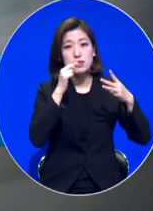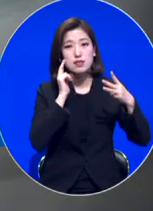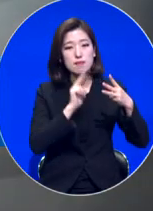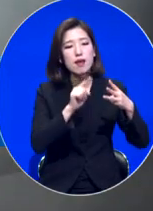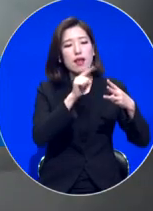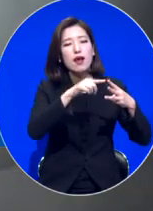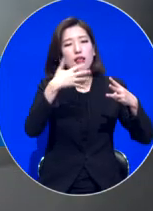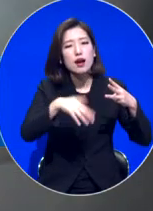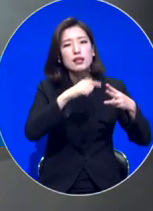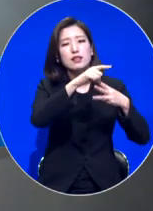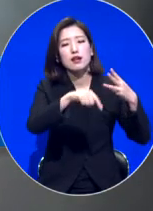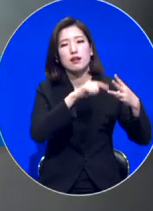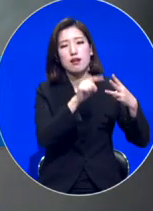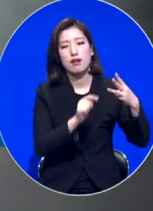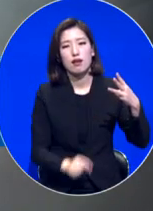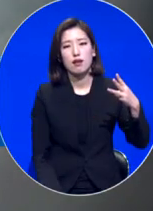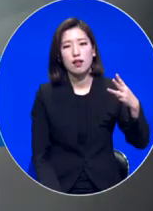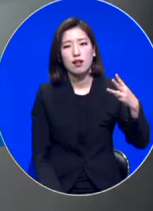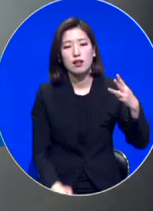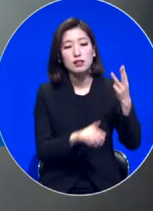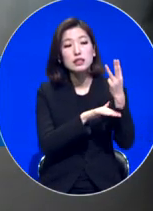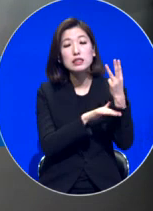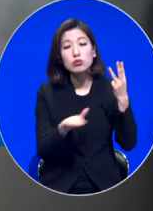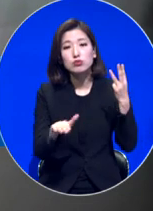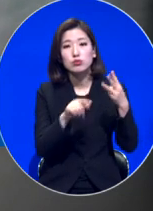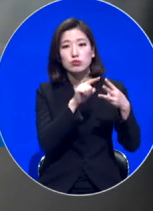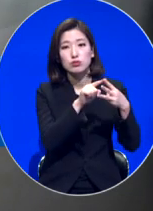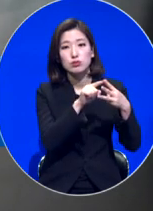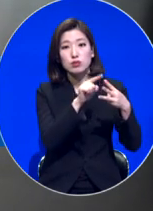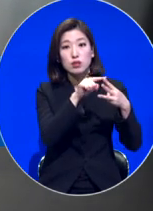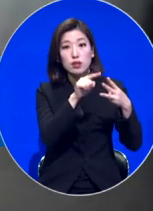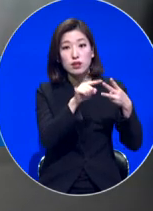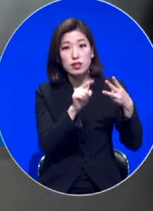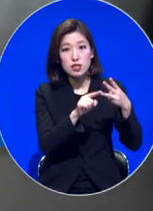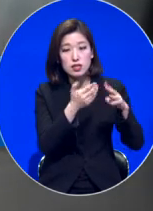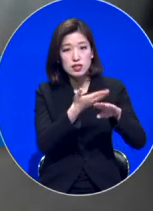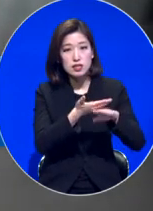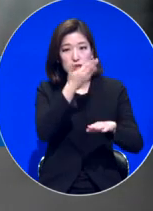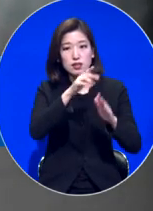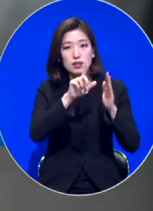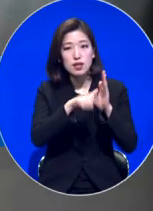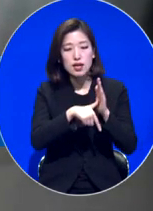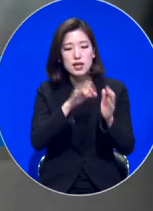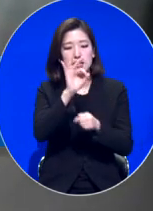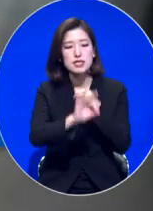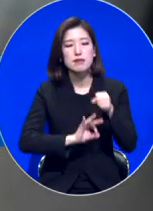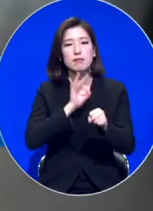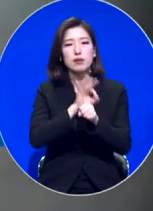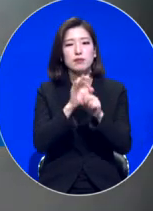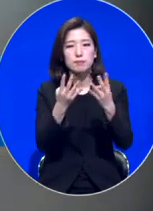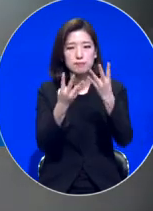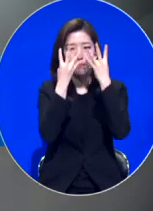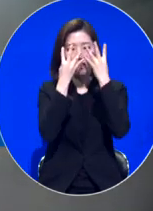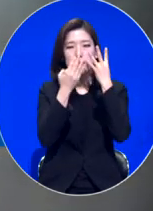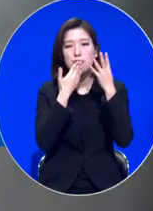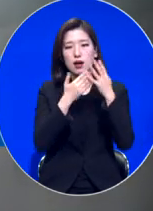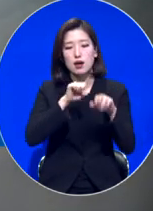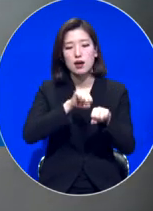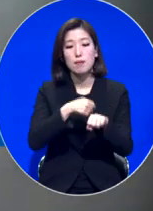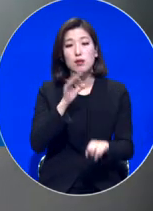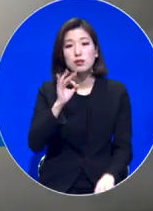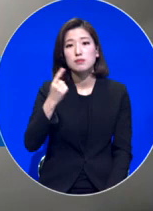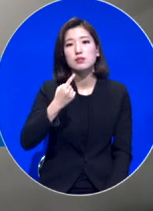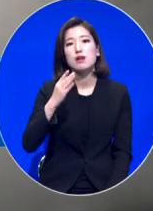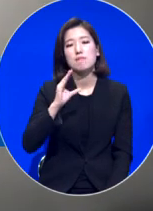폭행해서 상해의 결과를 초래한 자에게는 10년 이하의 징역, 1,000만 원